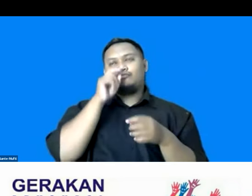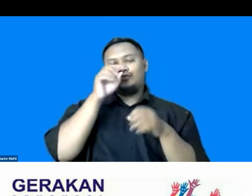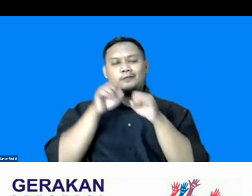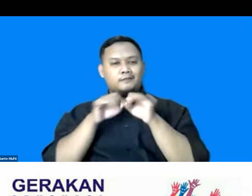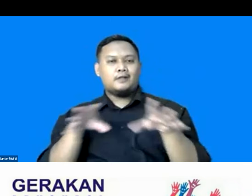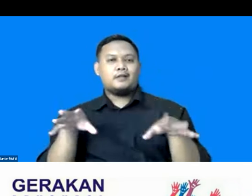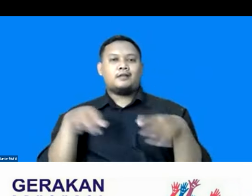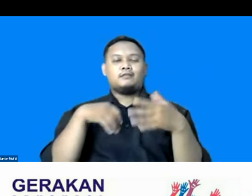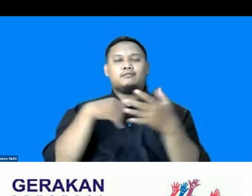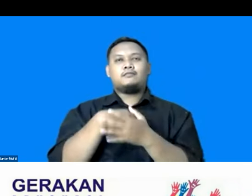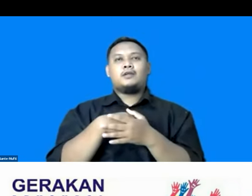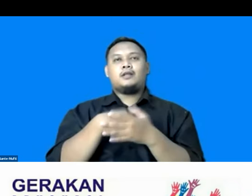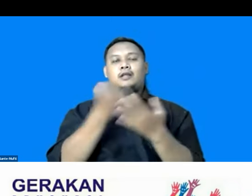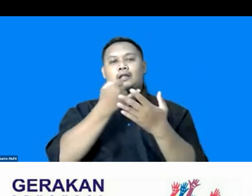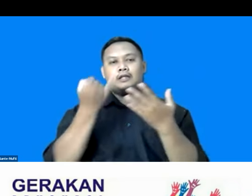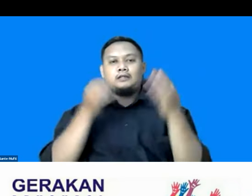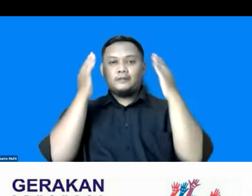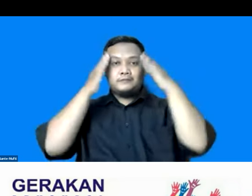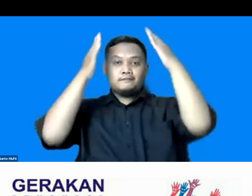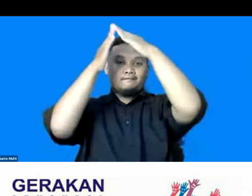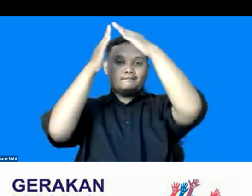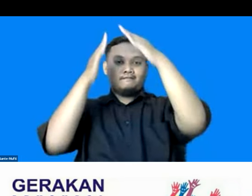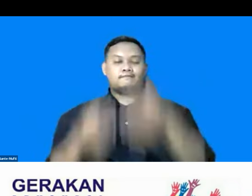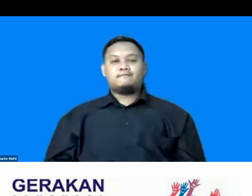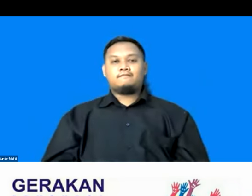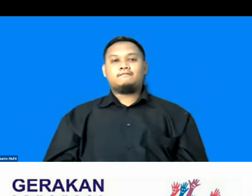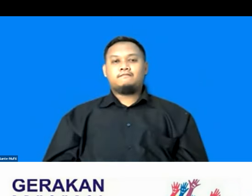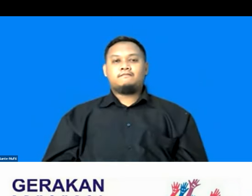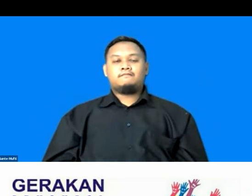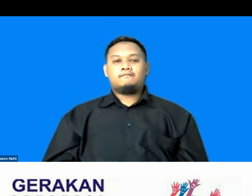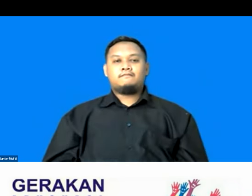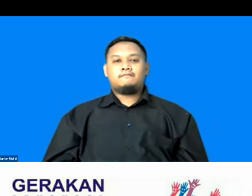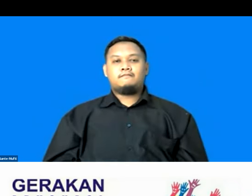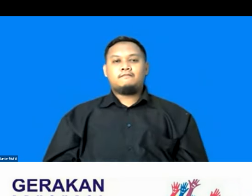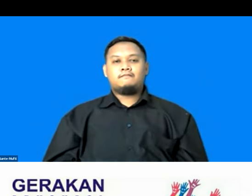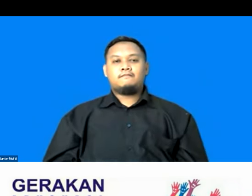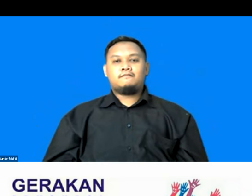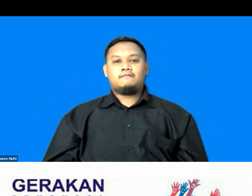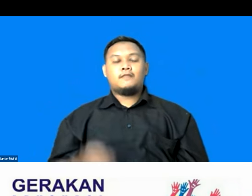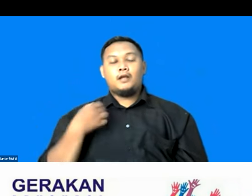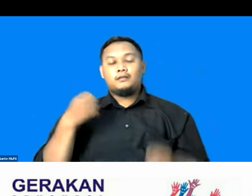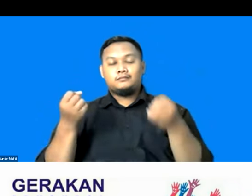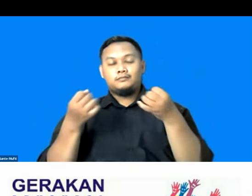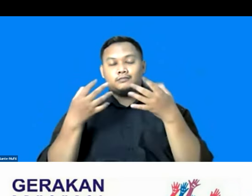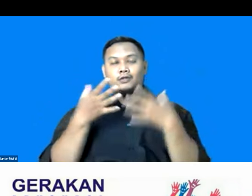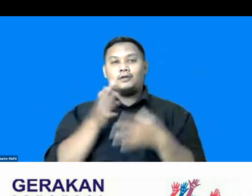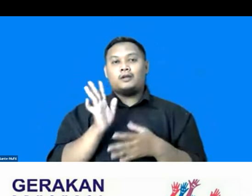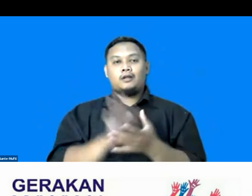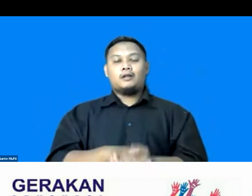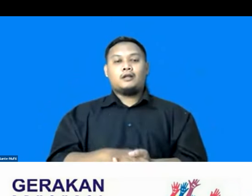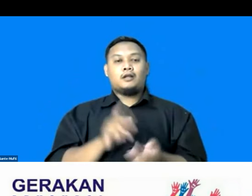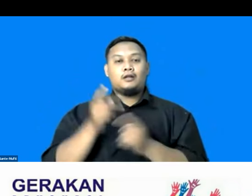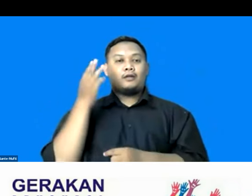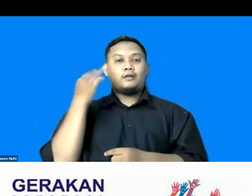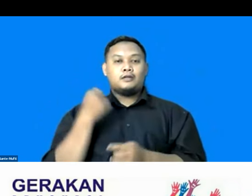di Makassar? Mungkin seperti itu. Apakah ada pengaruhnya enggak bikin sekolah tadi kan sudah mencoba